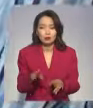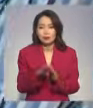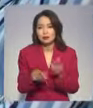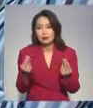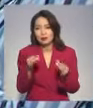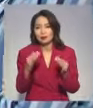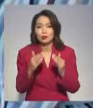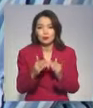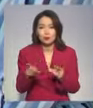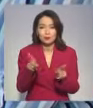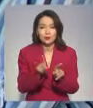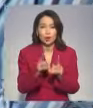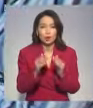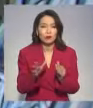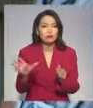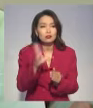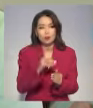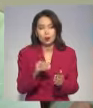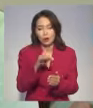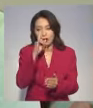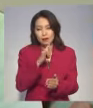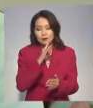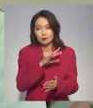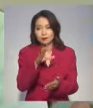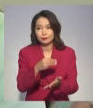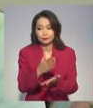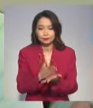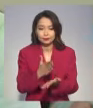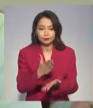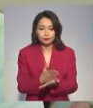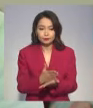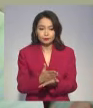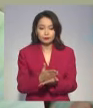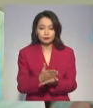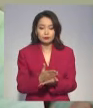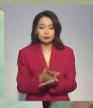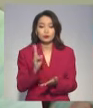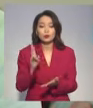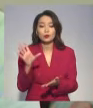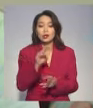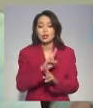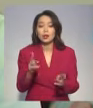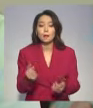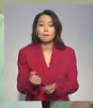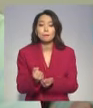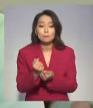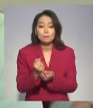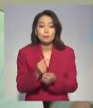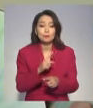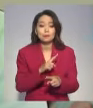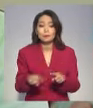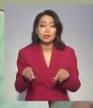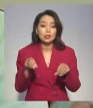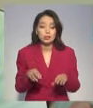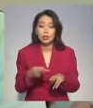дома функционируют по всему Казахстану. Такой тяжелой ситуации, когда некому тебя поддержать, быстро решения